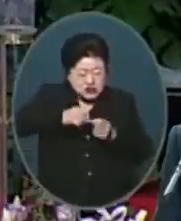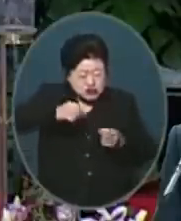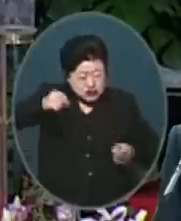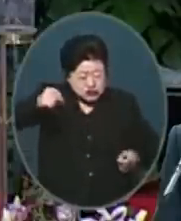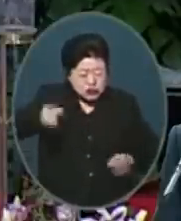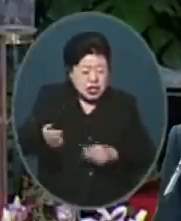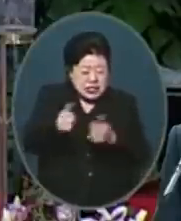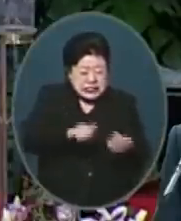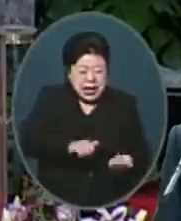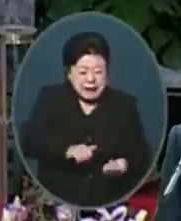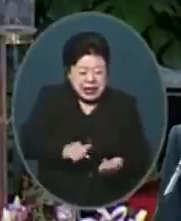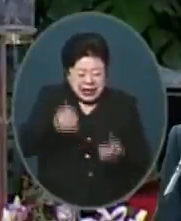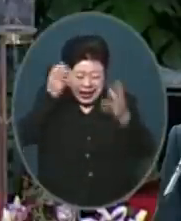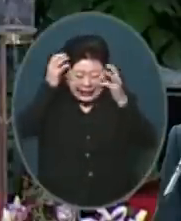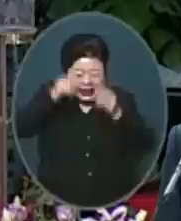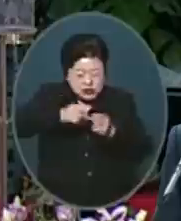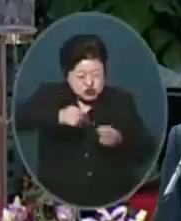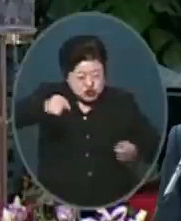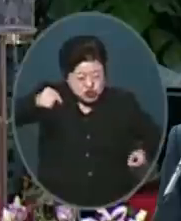사망의 탯줄,